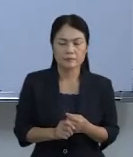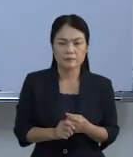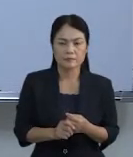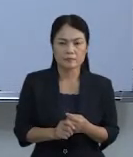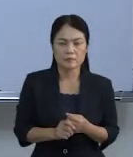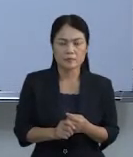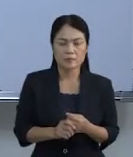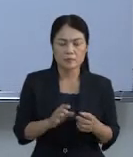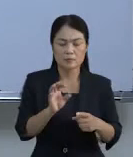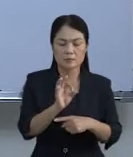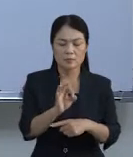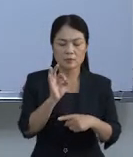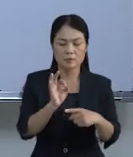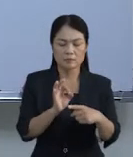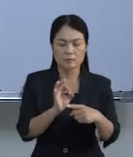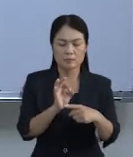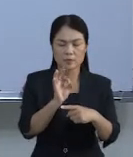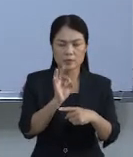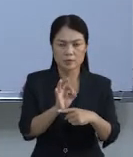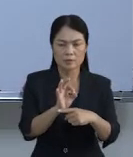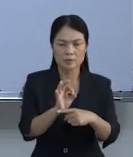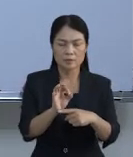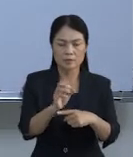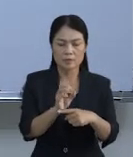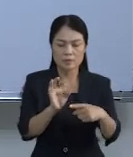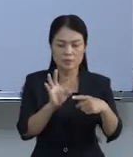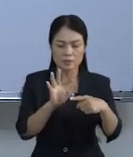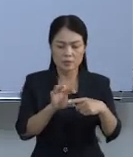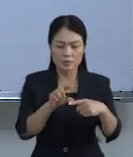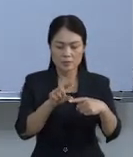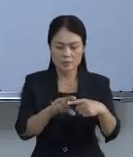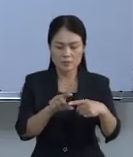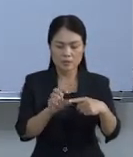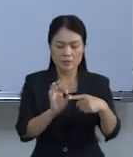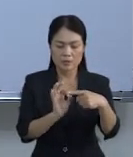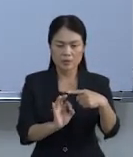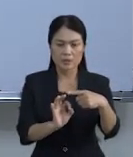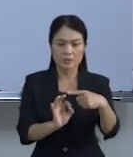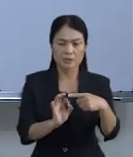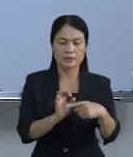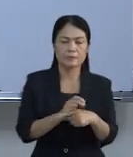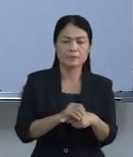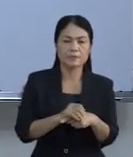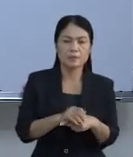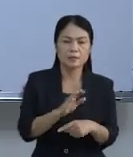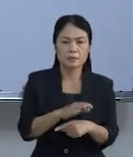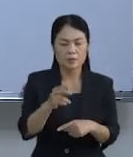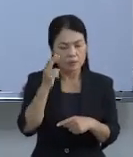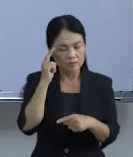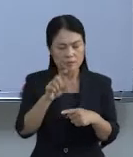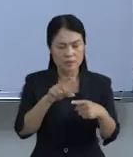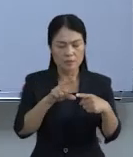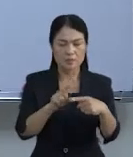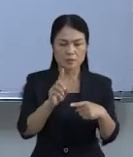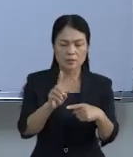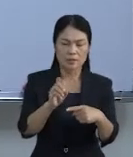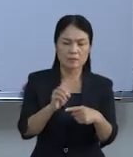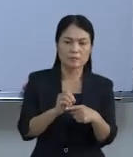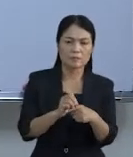bộ phía này ấy dốc phía dốc chạy ở phía phía bài cô đang thấy cà ná chạy cho môi nặng